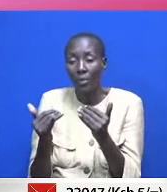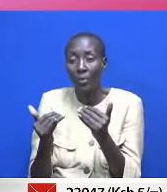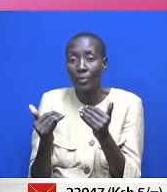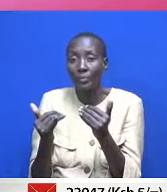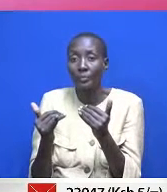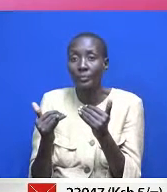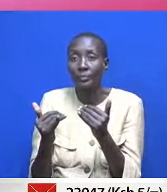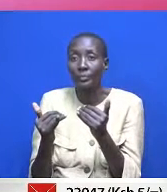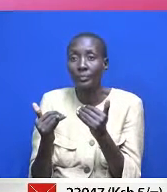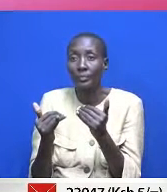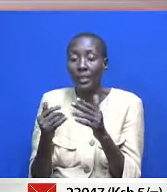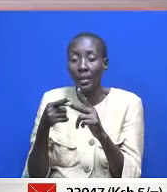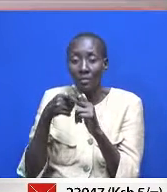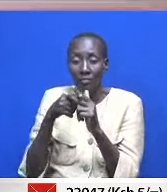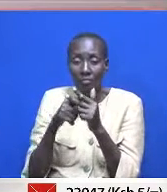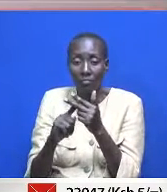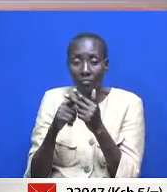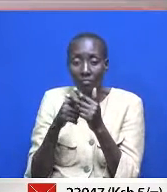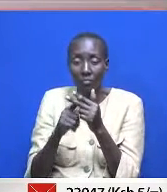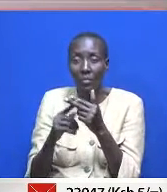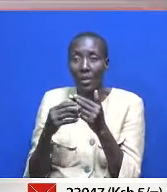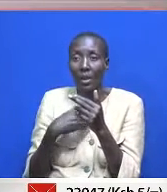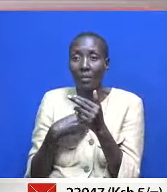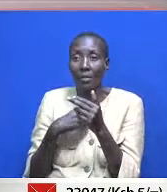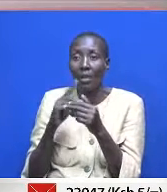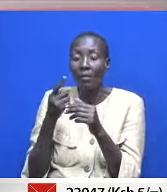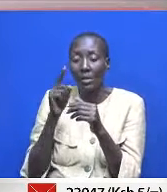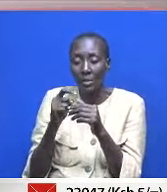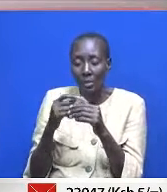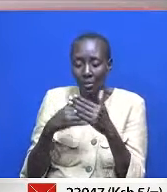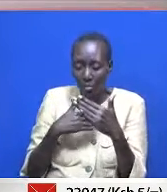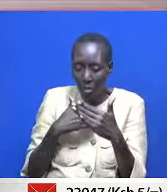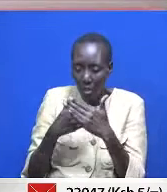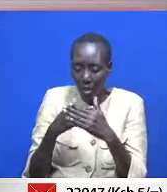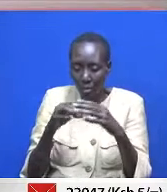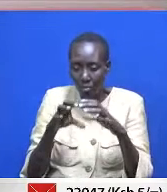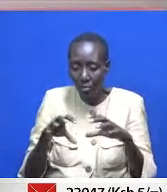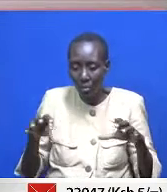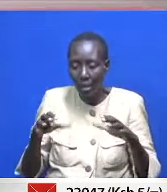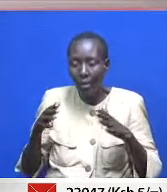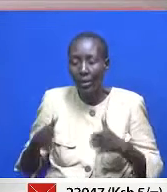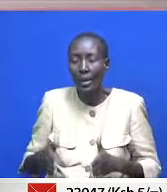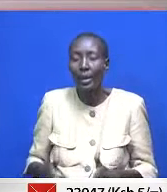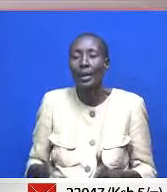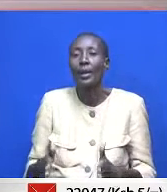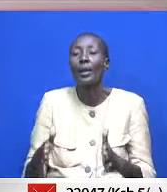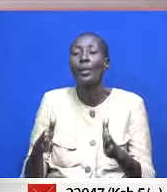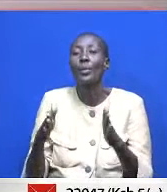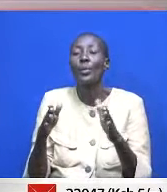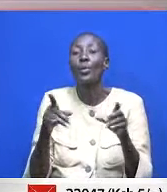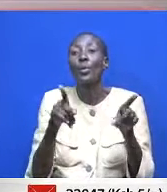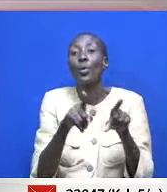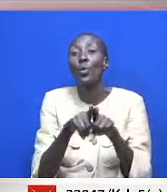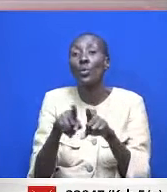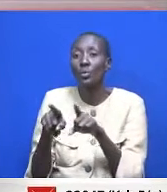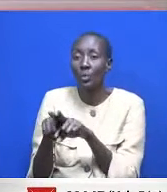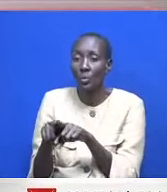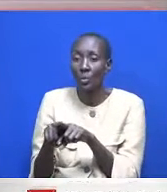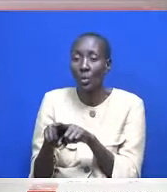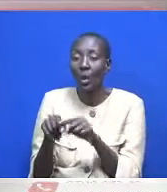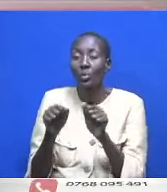na kiwanda inahitajika kwanza iwe karibu na soko, mambo ya barabara vile inafikisha hiyo vitu katika